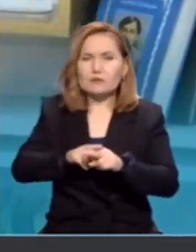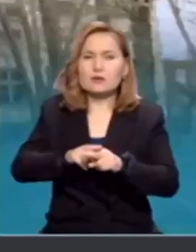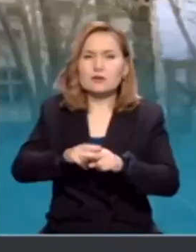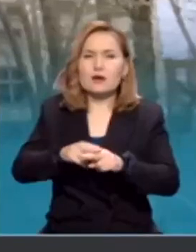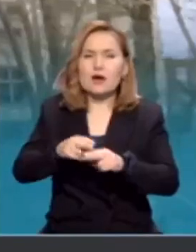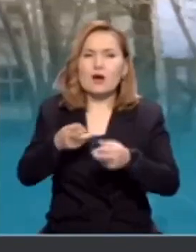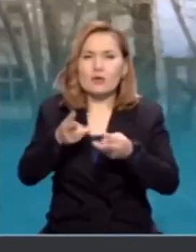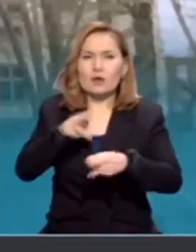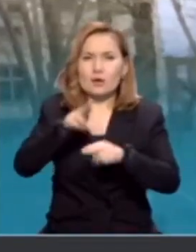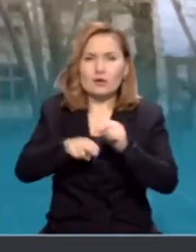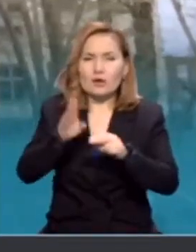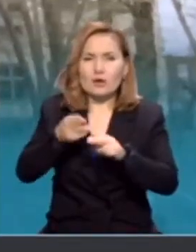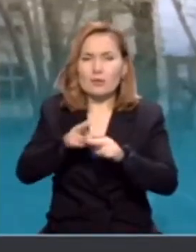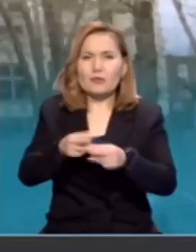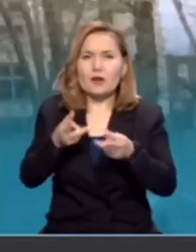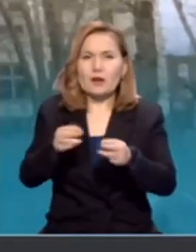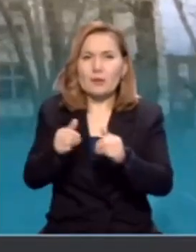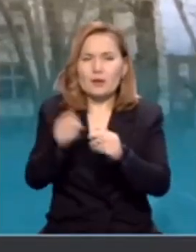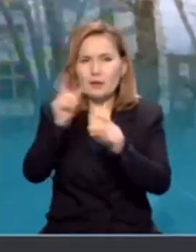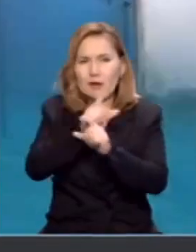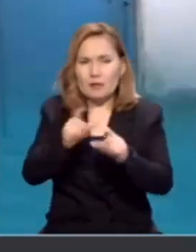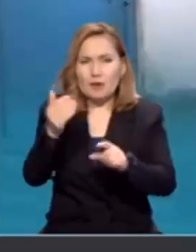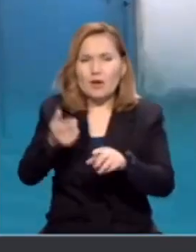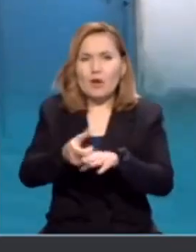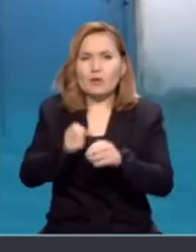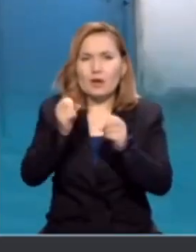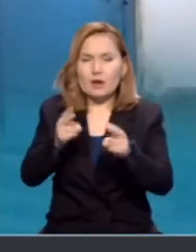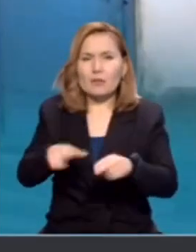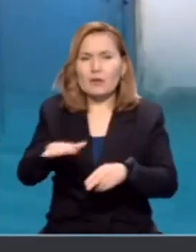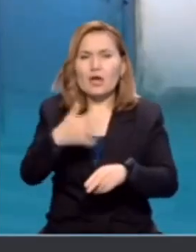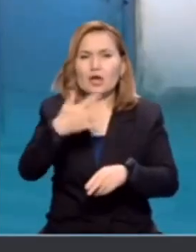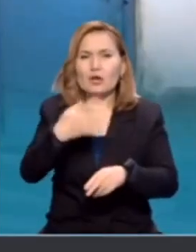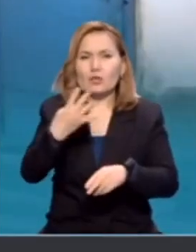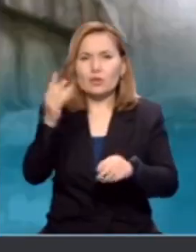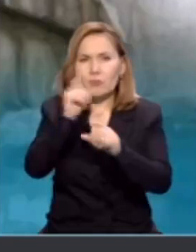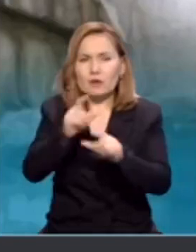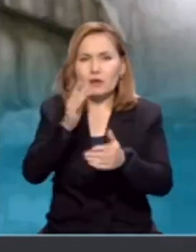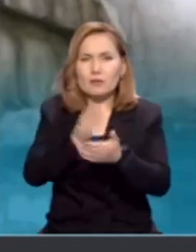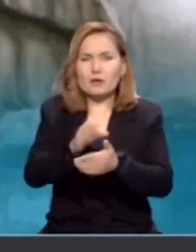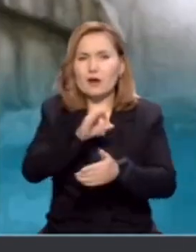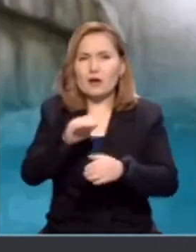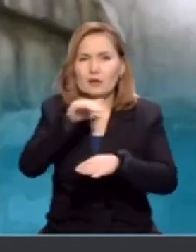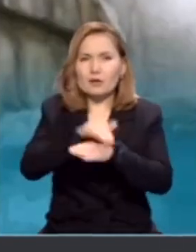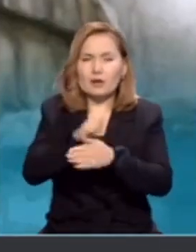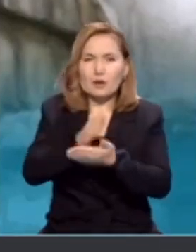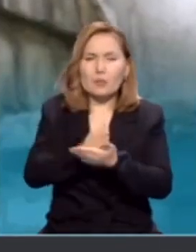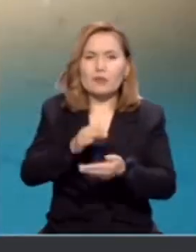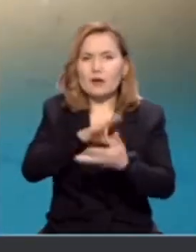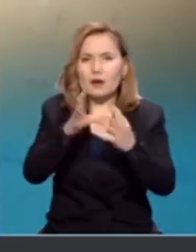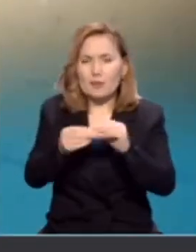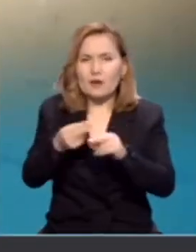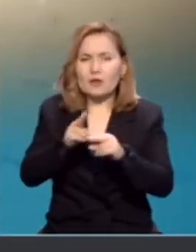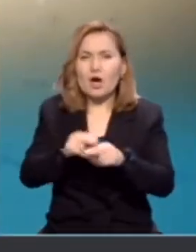салынады. Еліміз бойынша қазандығы жапсарлас салынғандықтан қауіпті деп танылған 24 мектеп бар. Ресми дерекке сүйенсек, соның басым